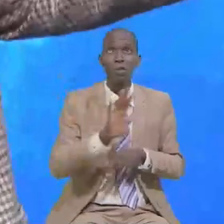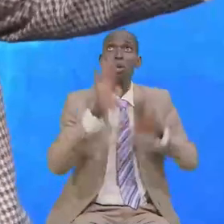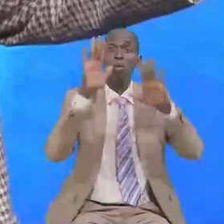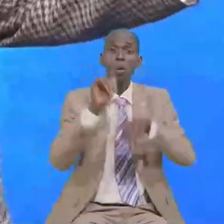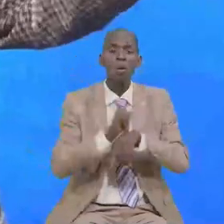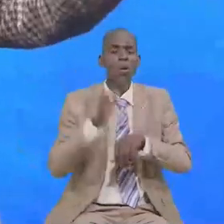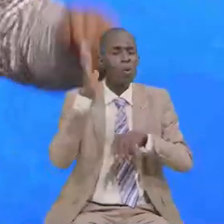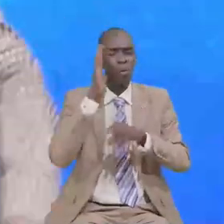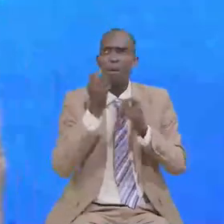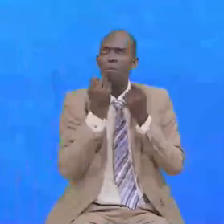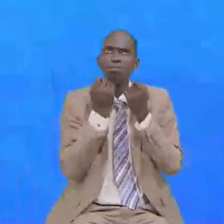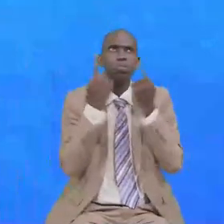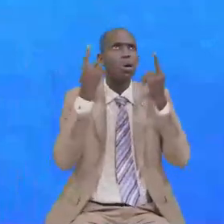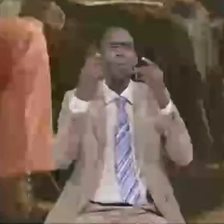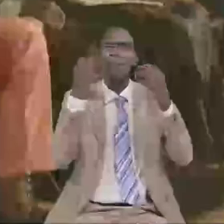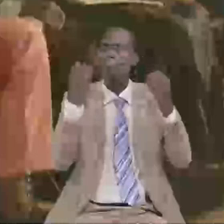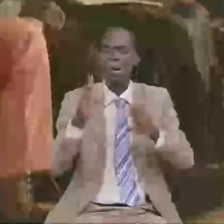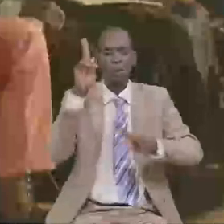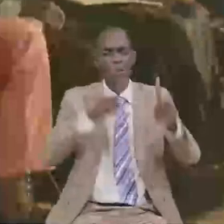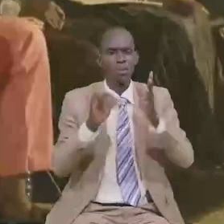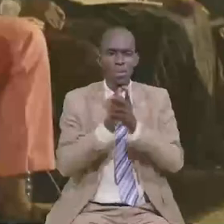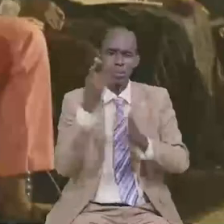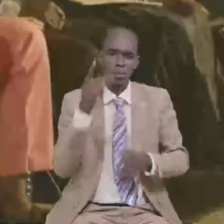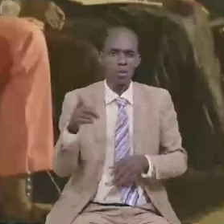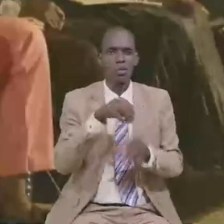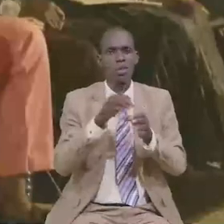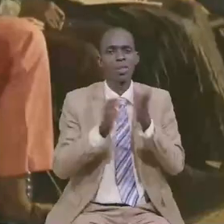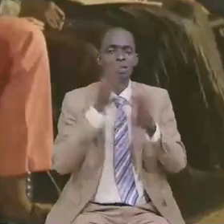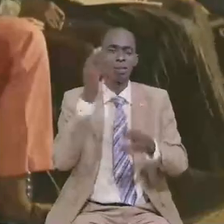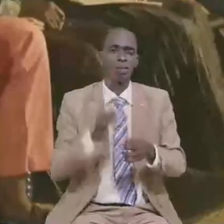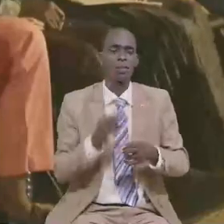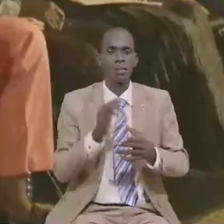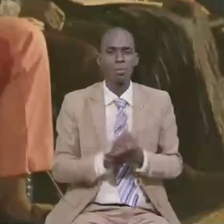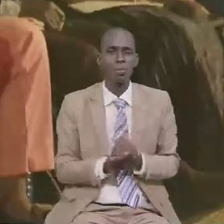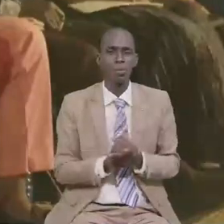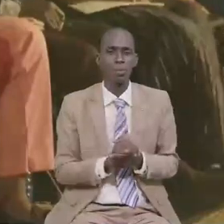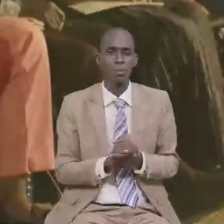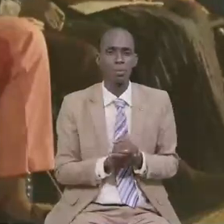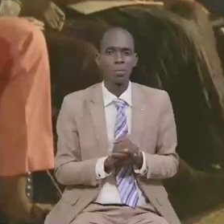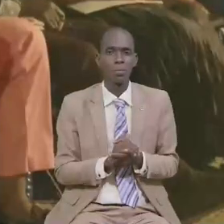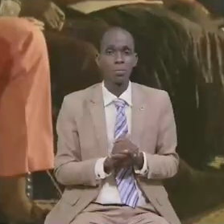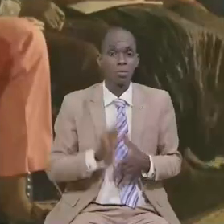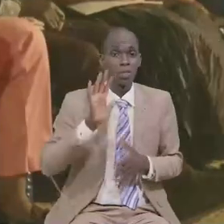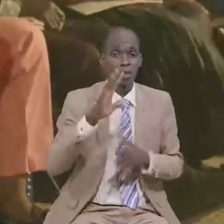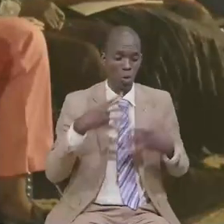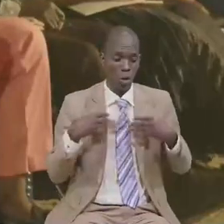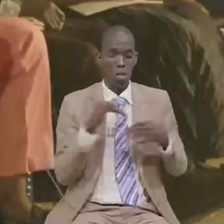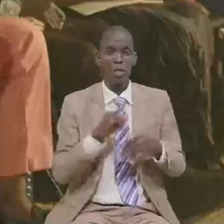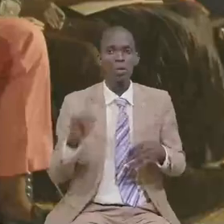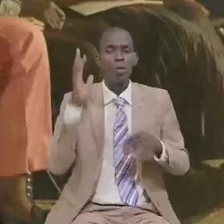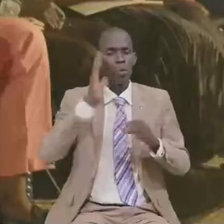Votre miracle va étonner beaucoup de personnes qui te verront. Ta guérison